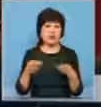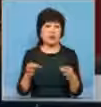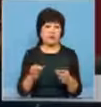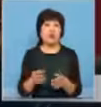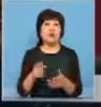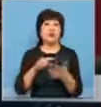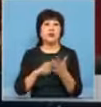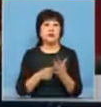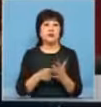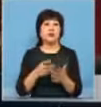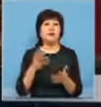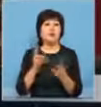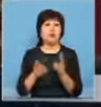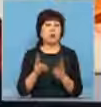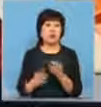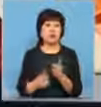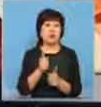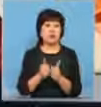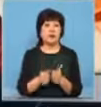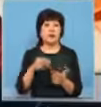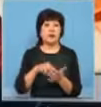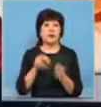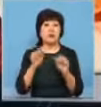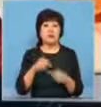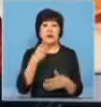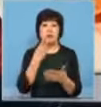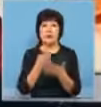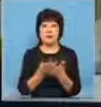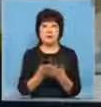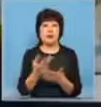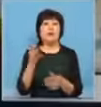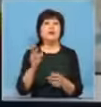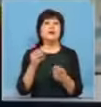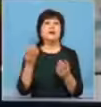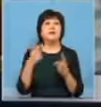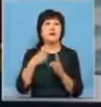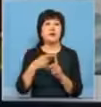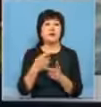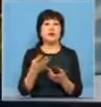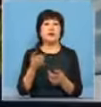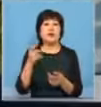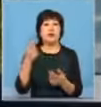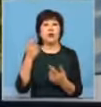основной целью проведения кулинарного соревнования стала возможность демонстрации на практике положительных методов дуальной